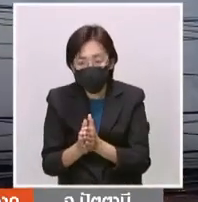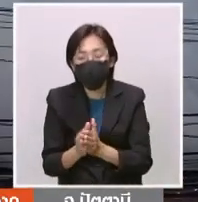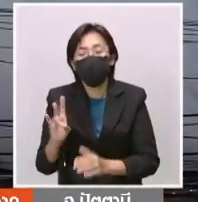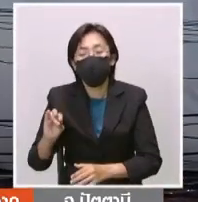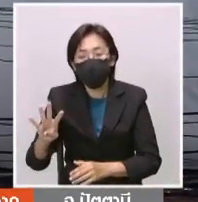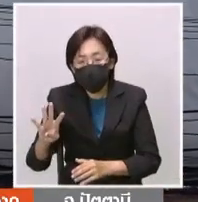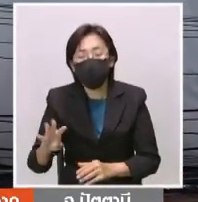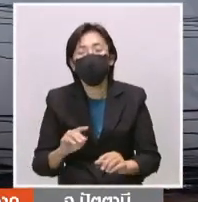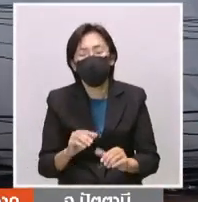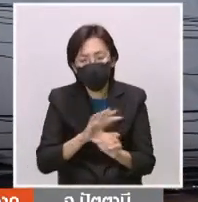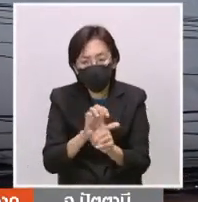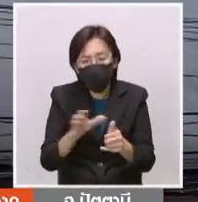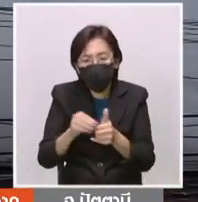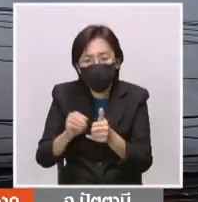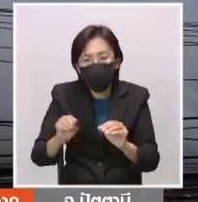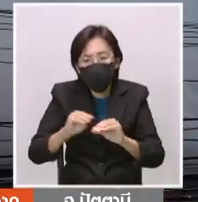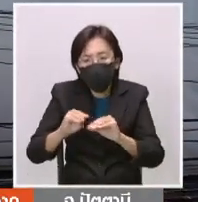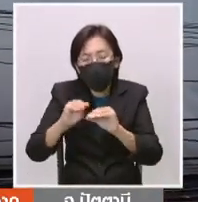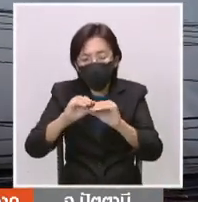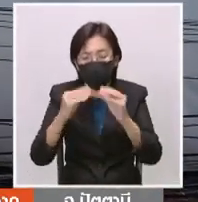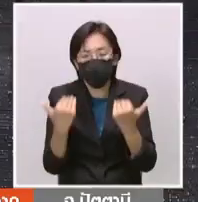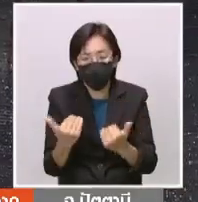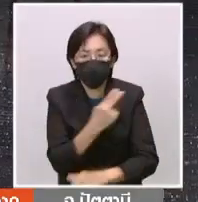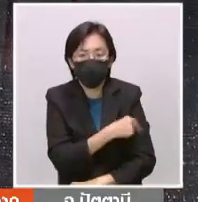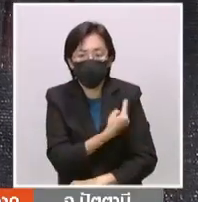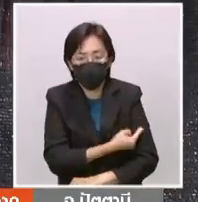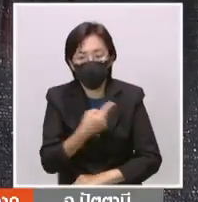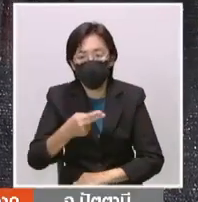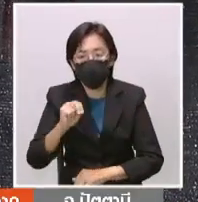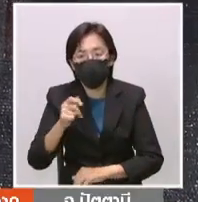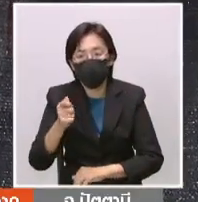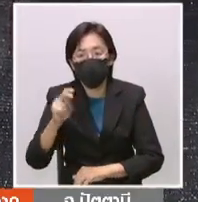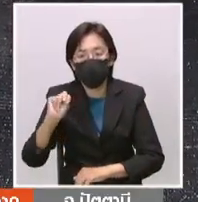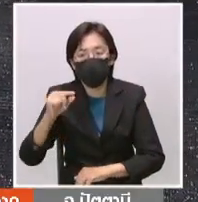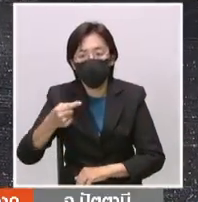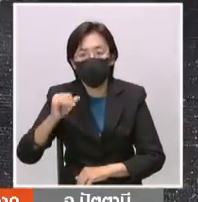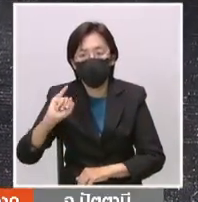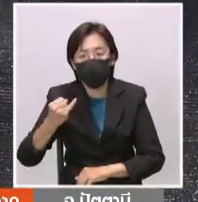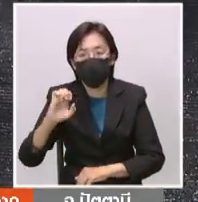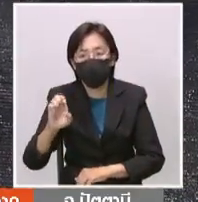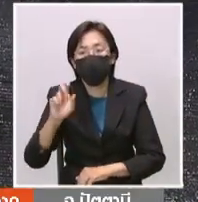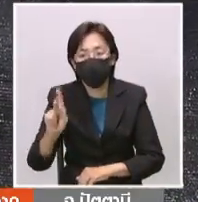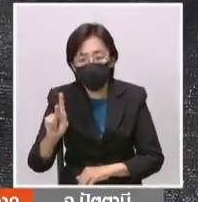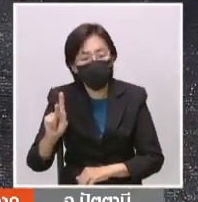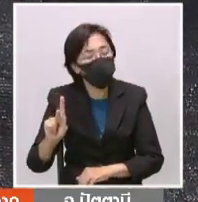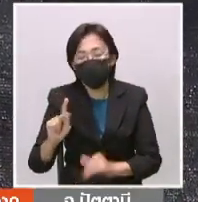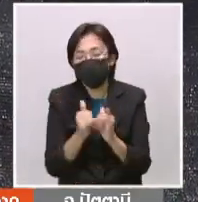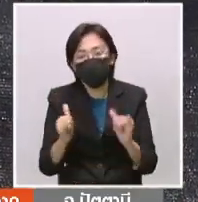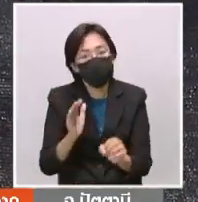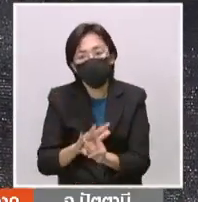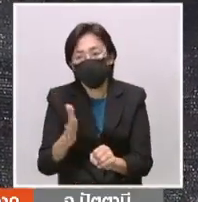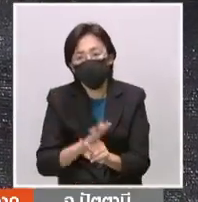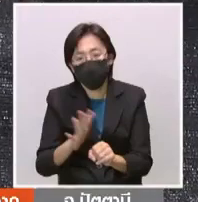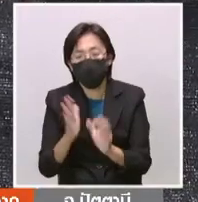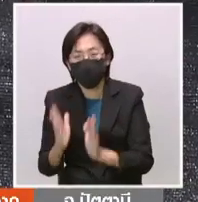มาเพิ่มสูงอย่างต่อเนื่องล่าสุดโรงพยาบาลหนองจิกบอกว่าไม่มีเตียงรองรับผู้ป่วยรายใหม่แล้วทำให้ผู้ป่วยที่ม